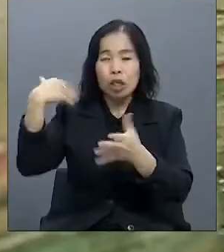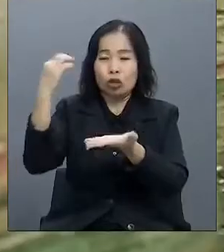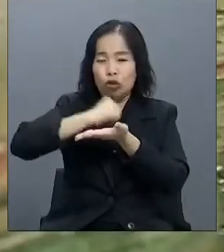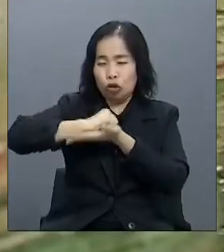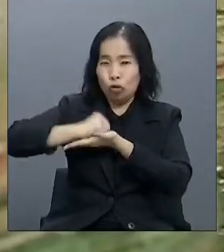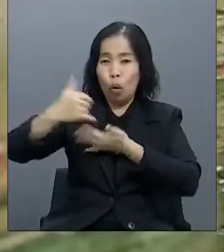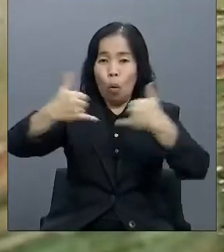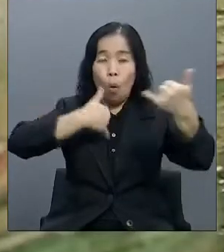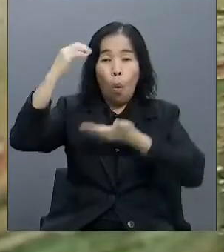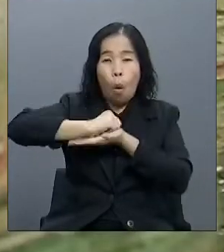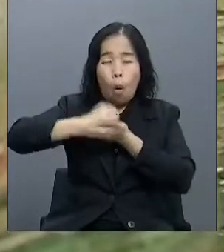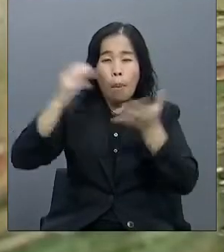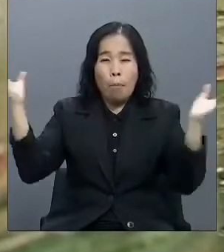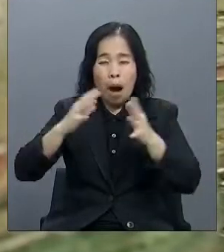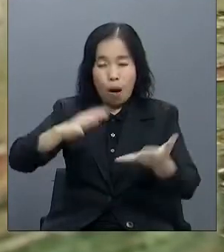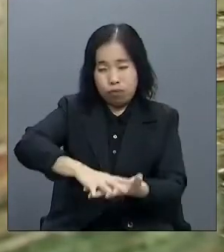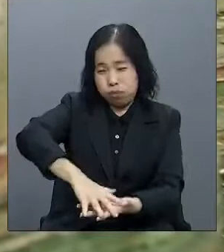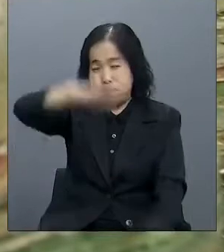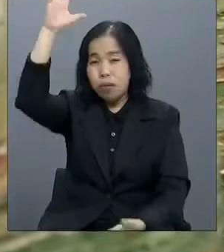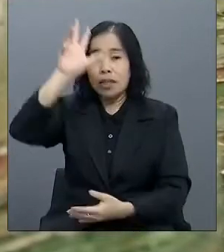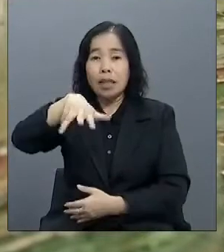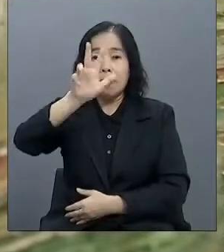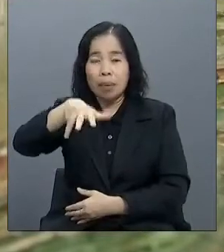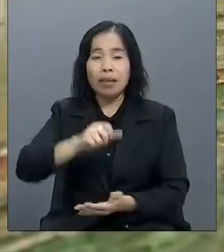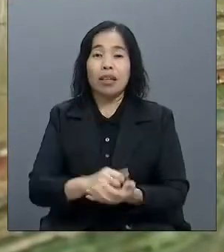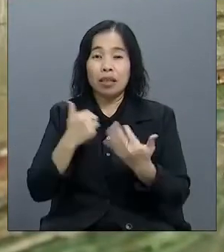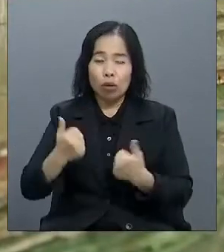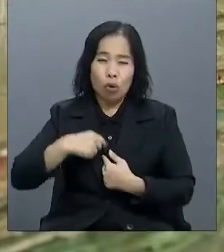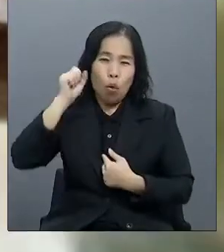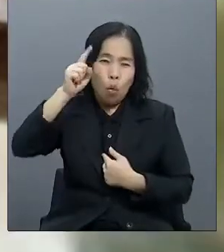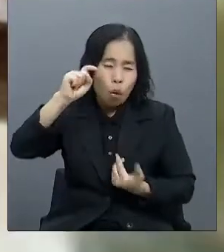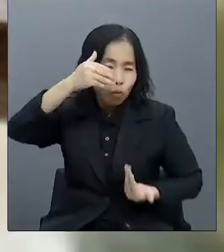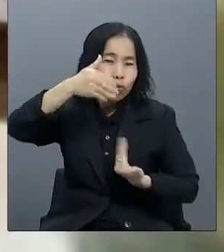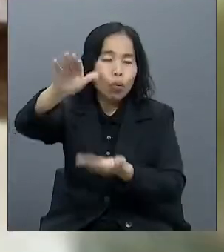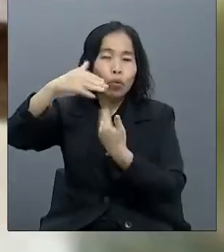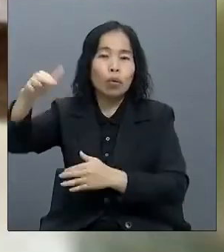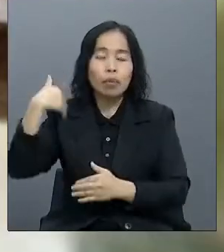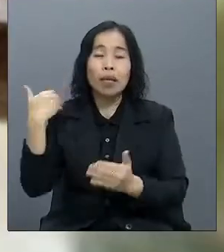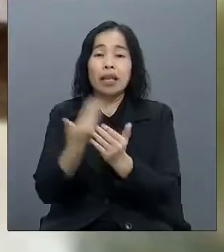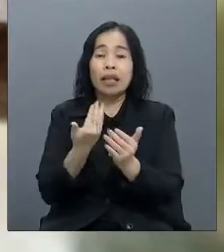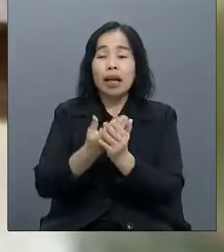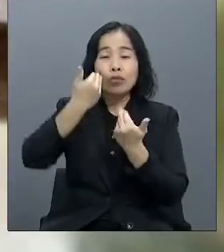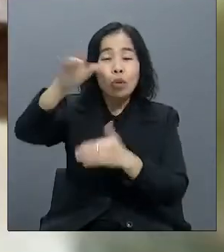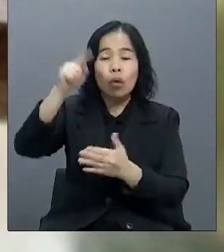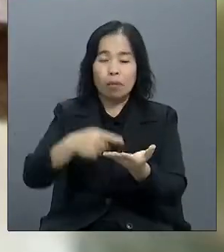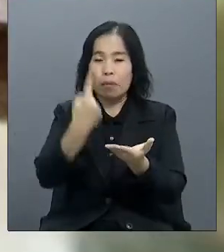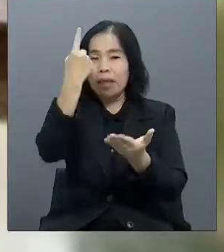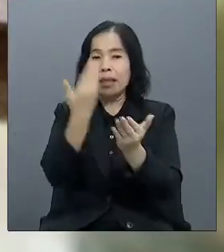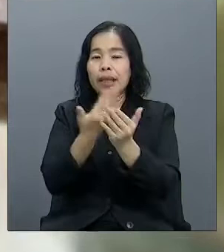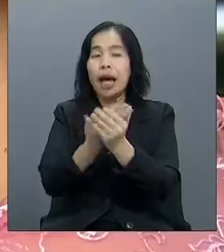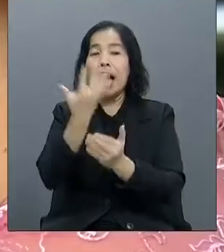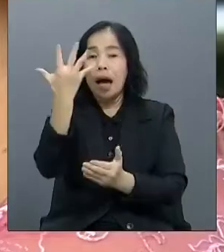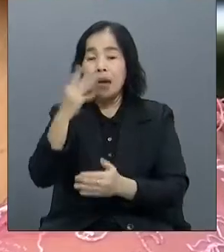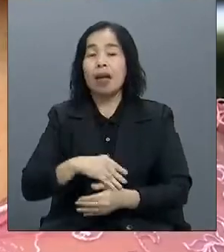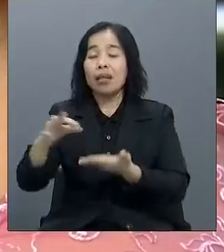ากถึง 3,000 ชิ้นและกำลังเร่งผลิตให้ทันโดยราคาจำหน่ายขายส่งใบละ5บาทขายปลีกใบละ3บา